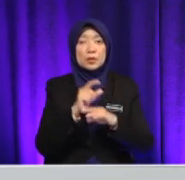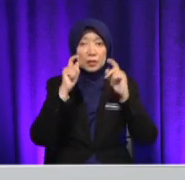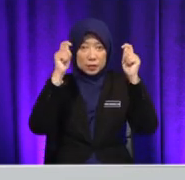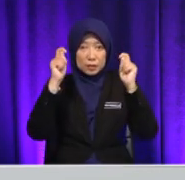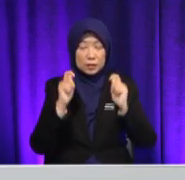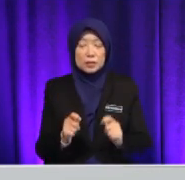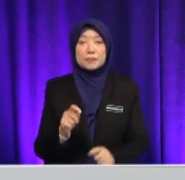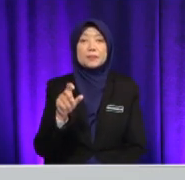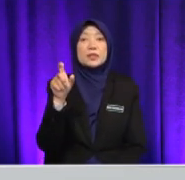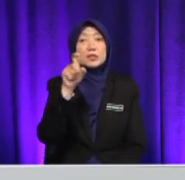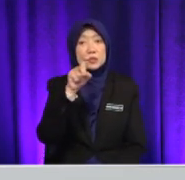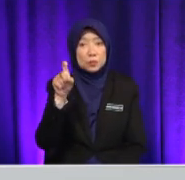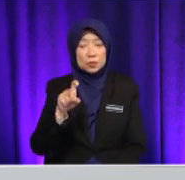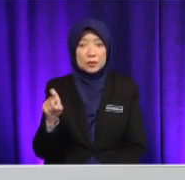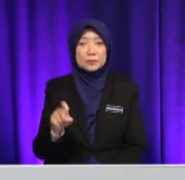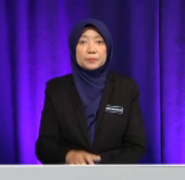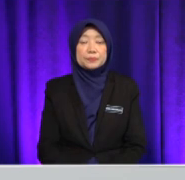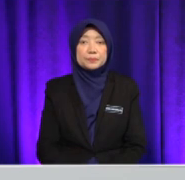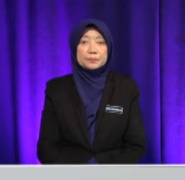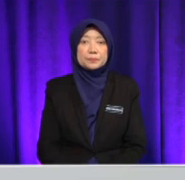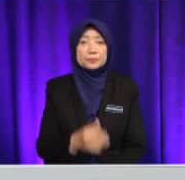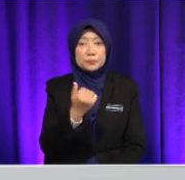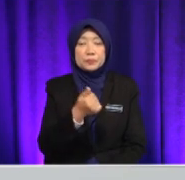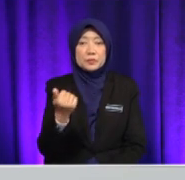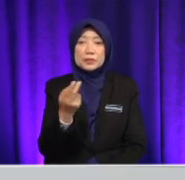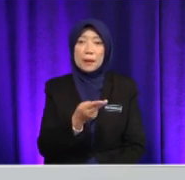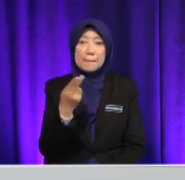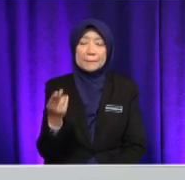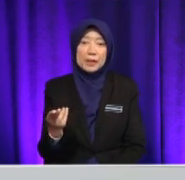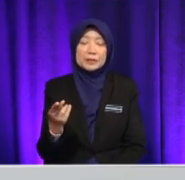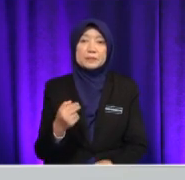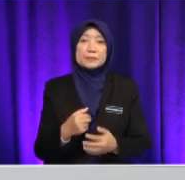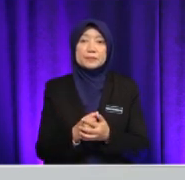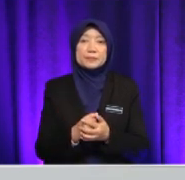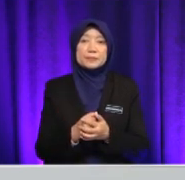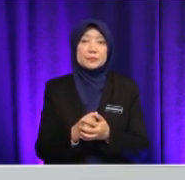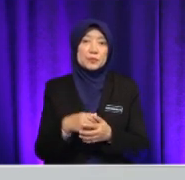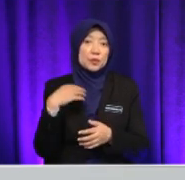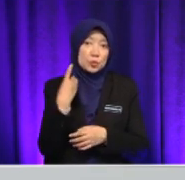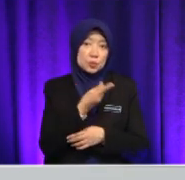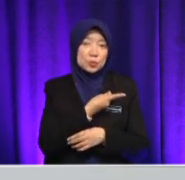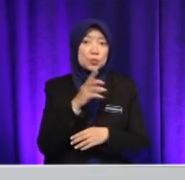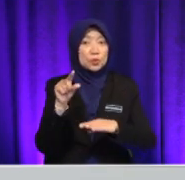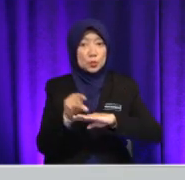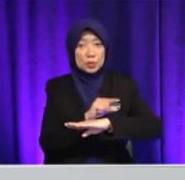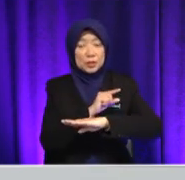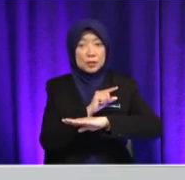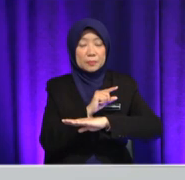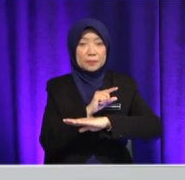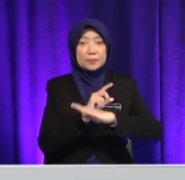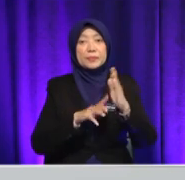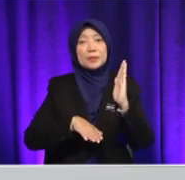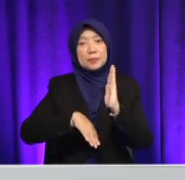baik oke alat tanda bahan biasa kita menggunakan lebih